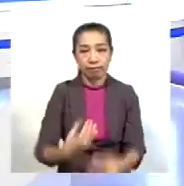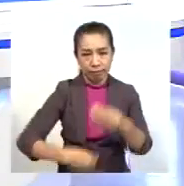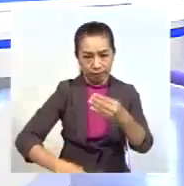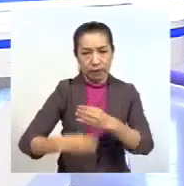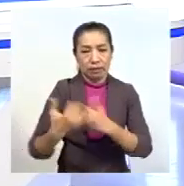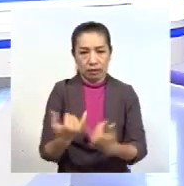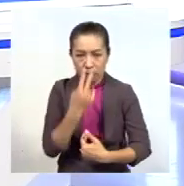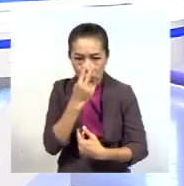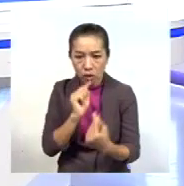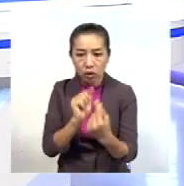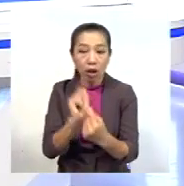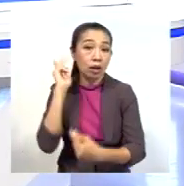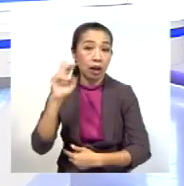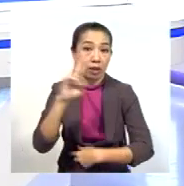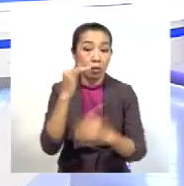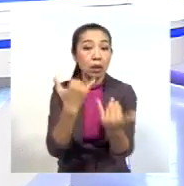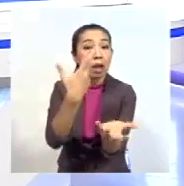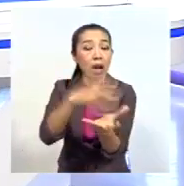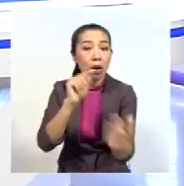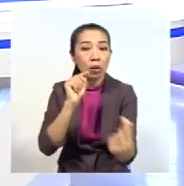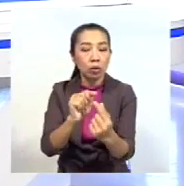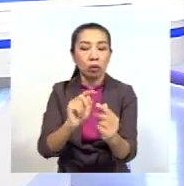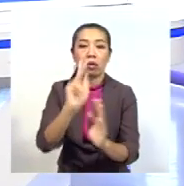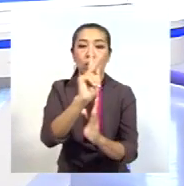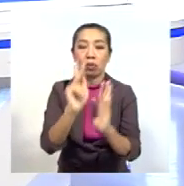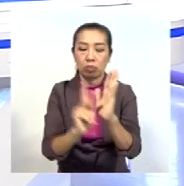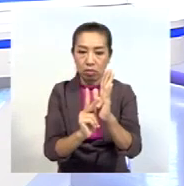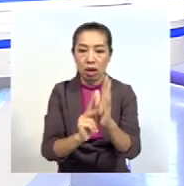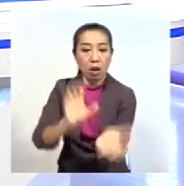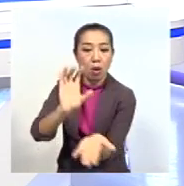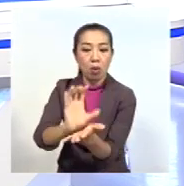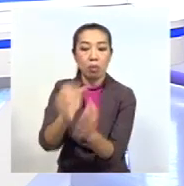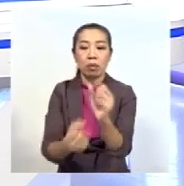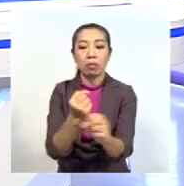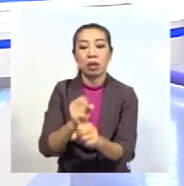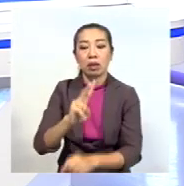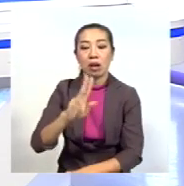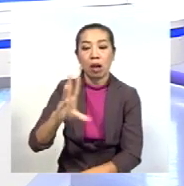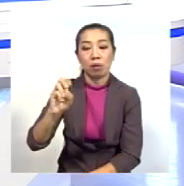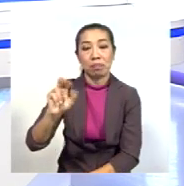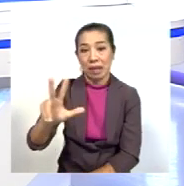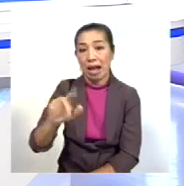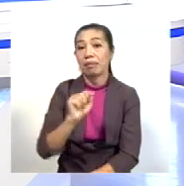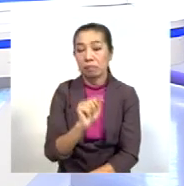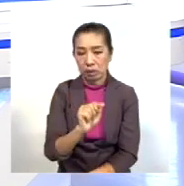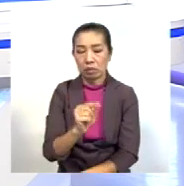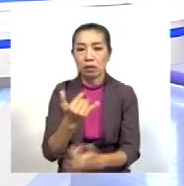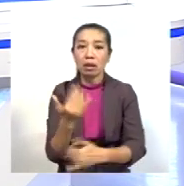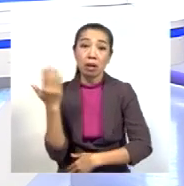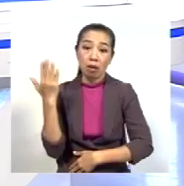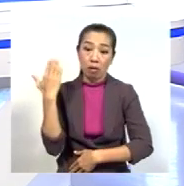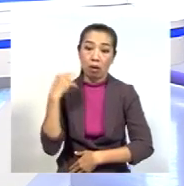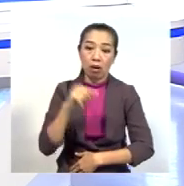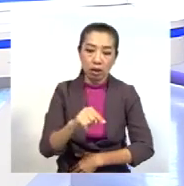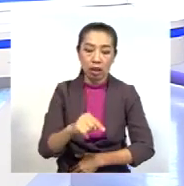อีกหนึ่งประเด็นที่ต้องติดตามกันในข่าวเที่ยงวันนี้นะคะก็คือเรื่องของร่างพระราชบัญญัติงบประมาณรายจ่ายประจำปีงบประมาณ2563หลังจาก